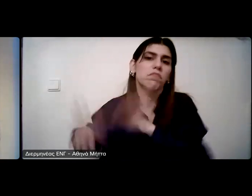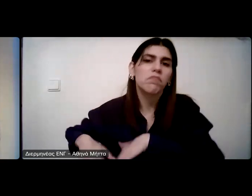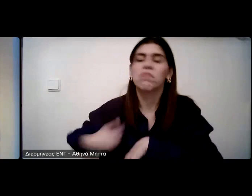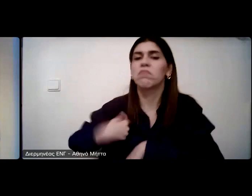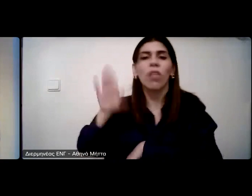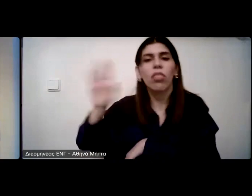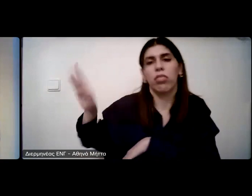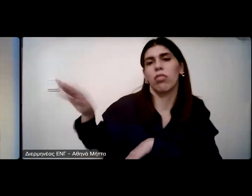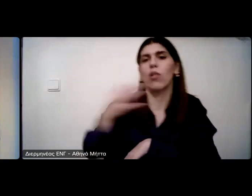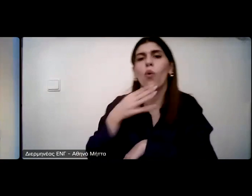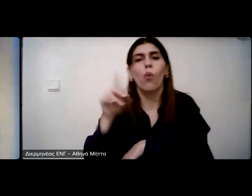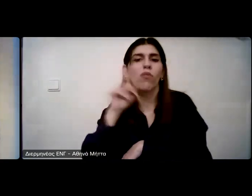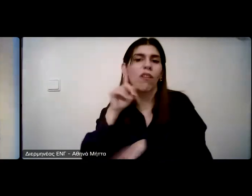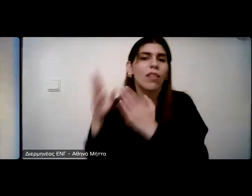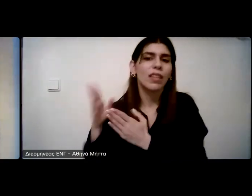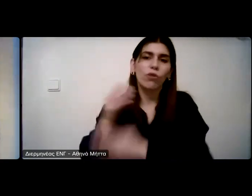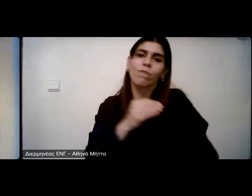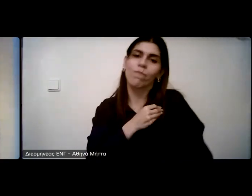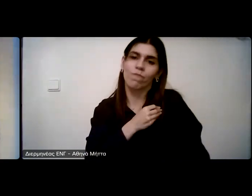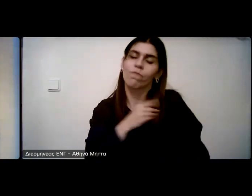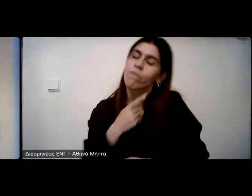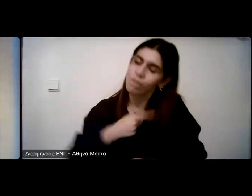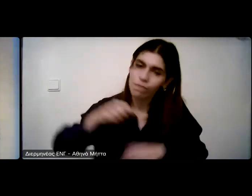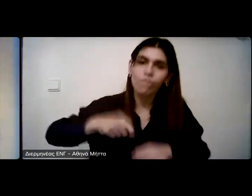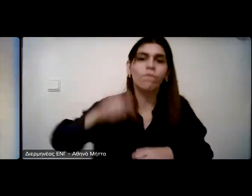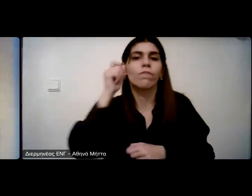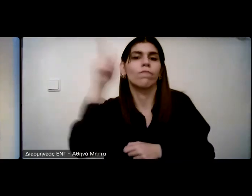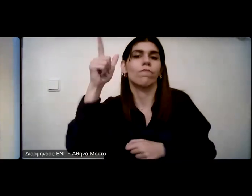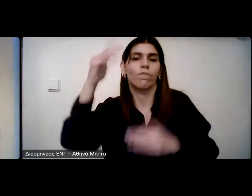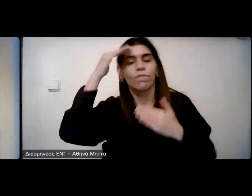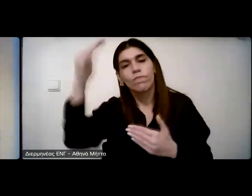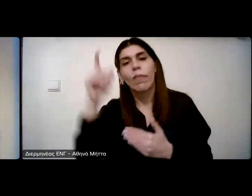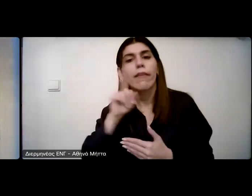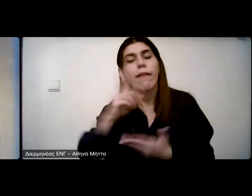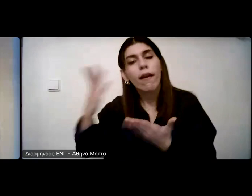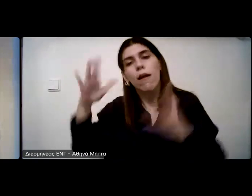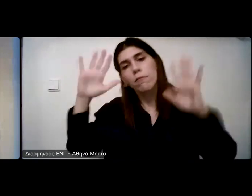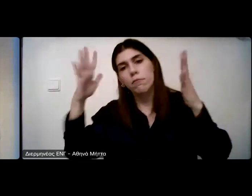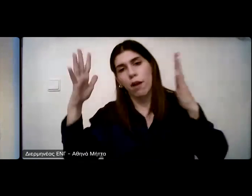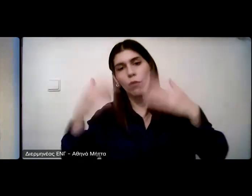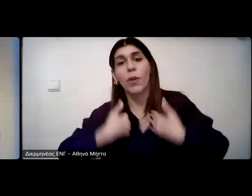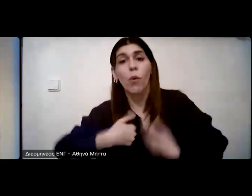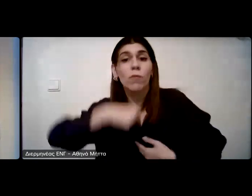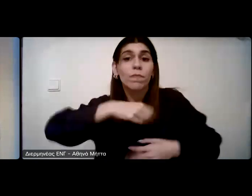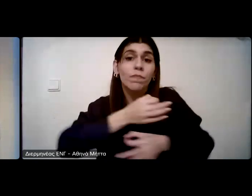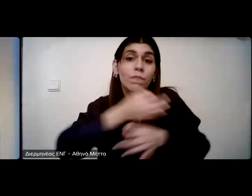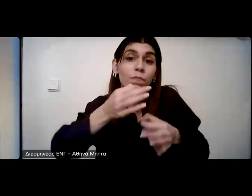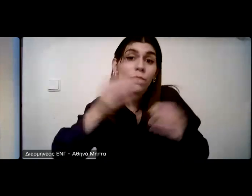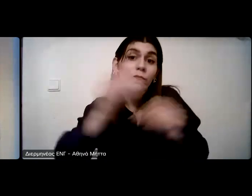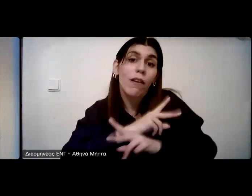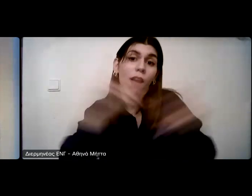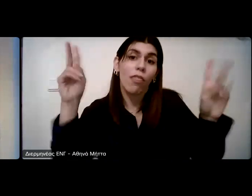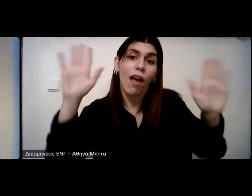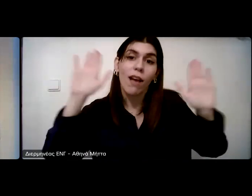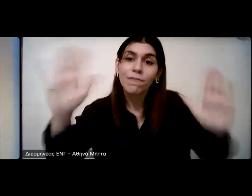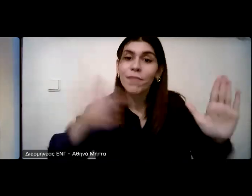επιλέξατε να κλείσετε αυτό το συνέδριο. Και να ξεκαθαρίσω από την αρχή ότι εγώ δεν είμαι γλωσσολόγος, αλλά